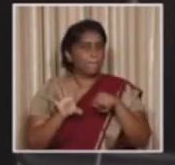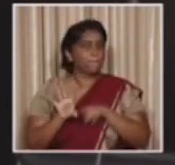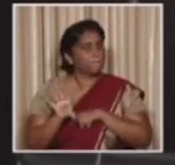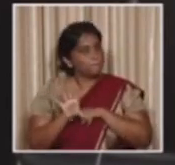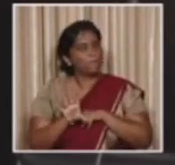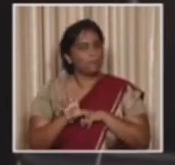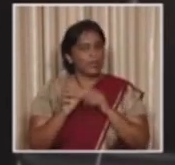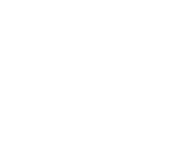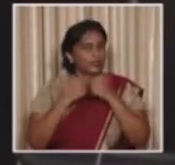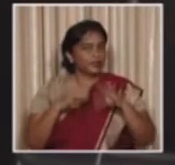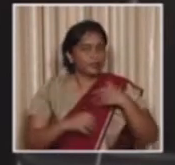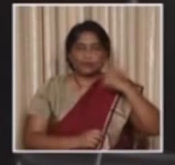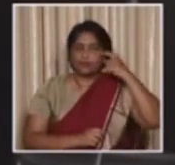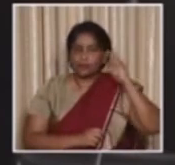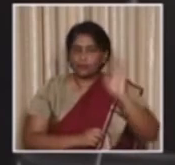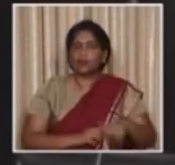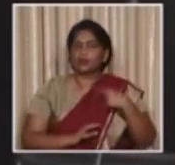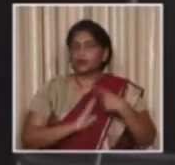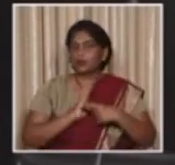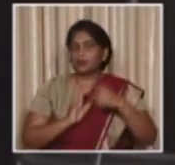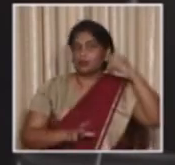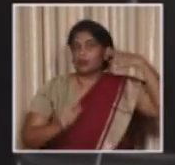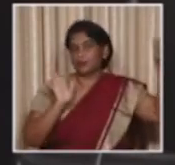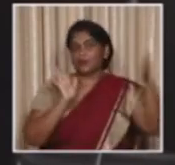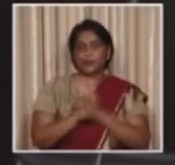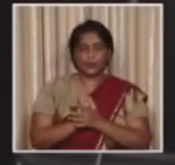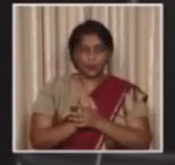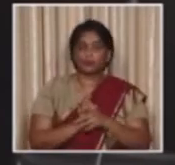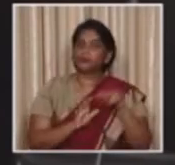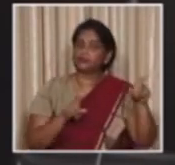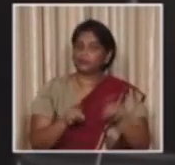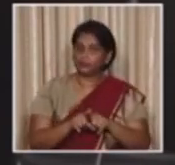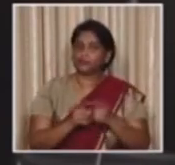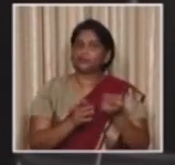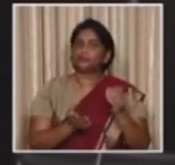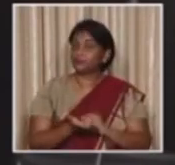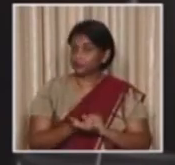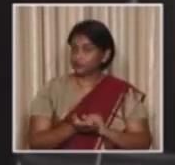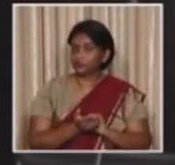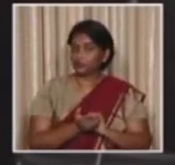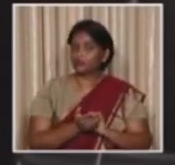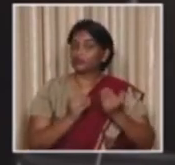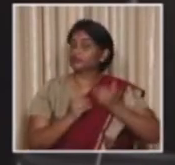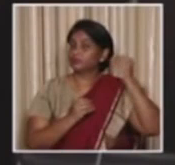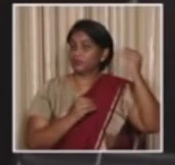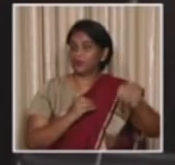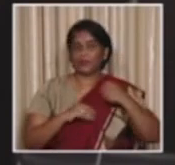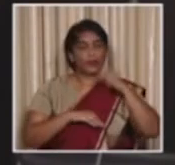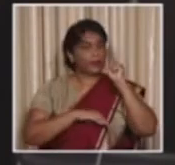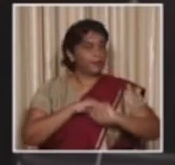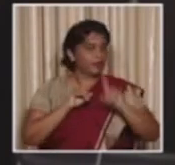විටවත් අවසන් කරන්න බලාපොරොත්තු වෙනවා මේ රටේ ජනන පද්ධතියට එකතු කරන්න. ඒ වගේම තවත් අපි දීර්ඝකාලීන සැලසුම්